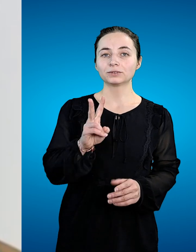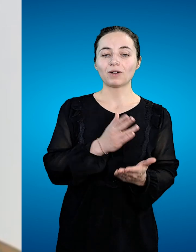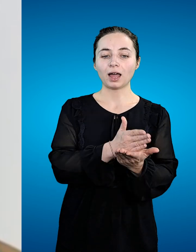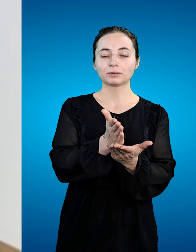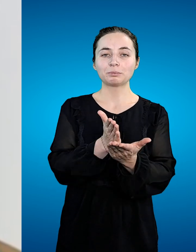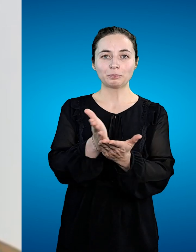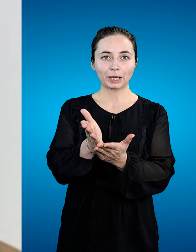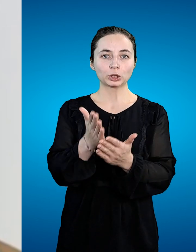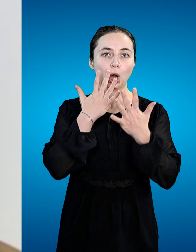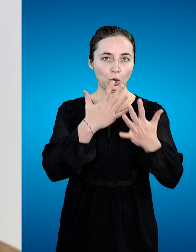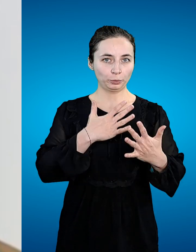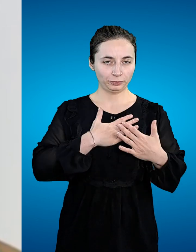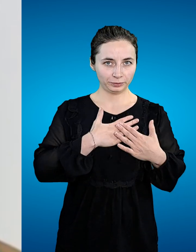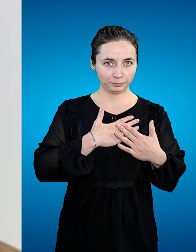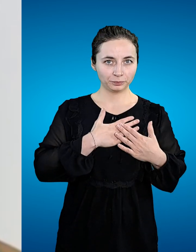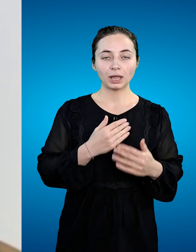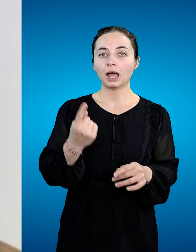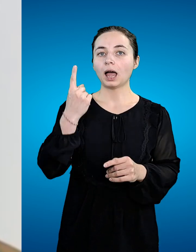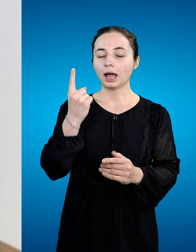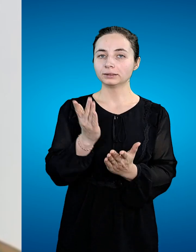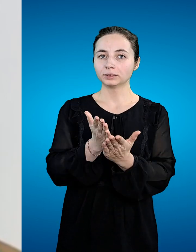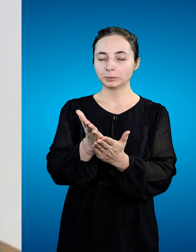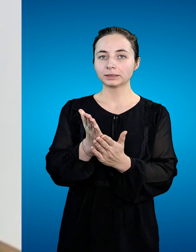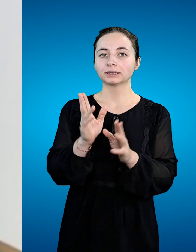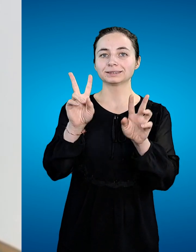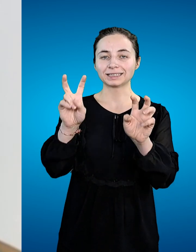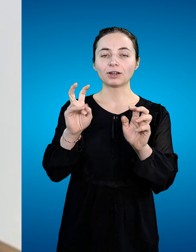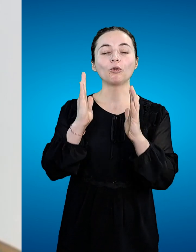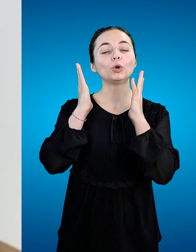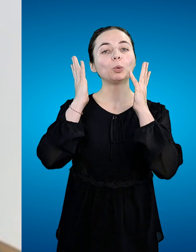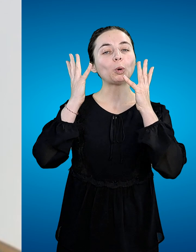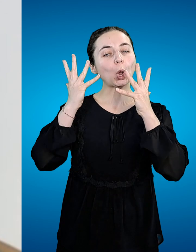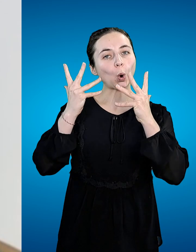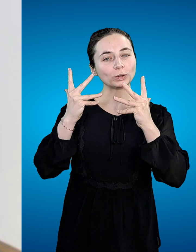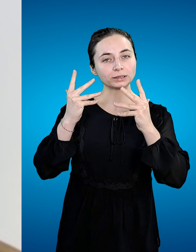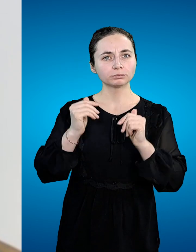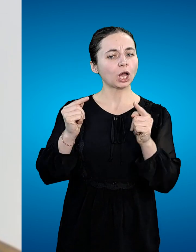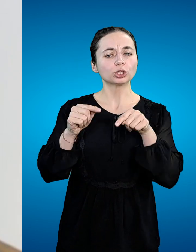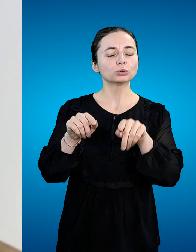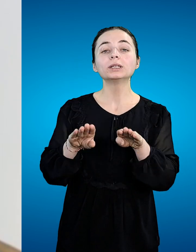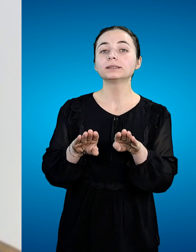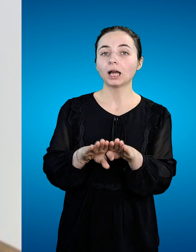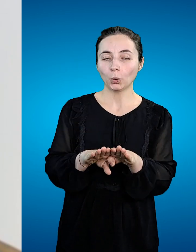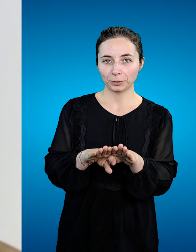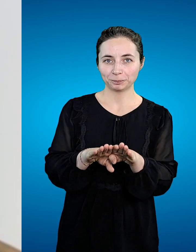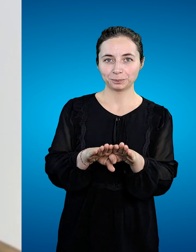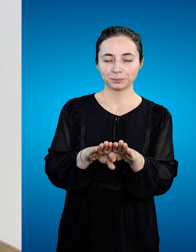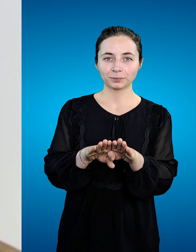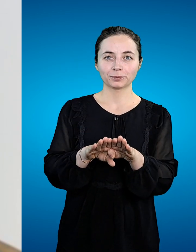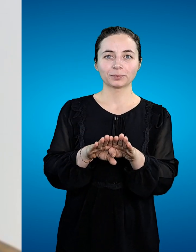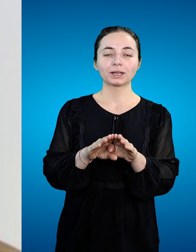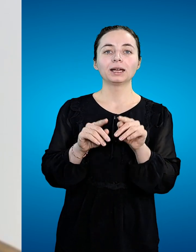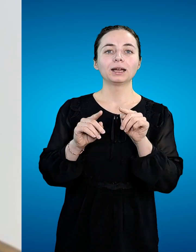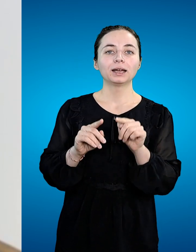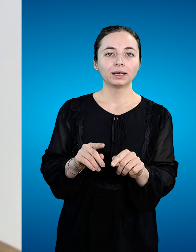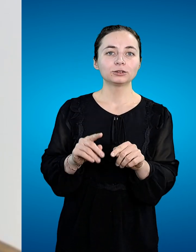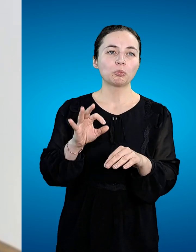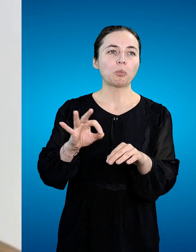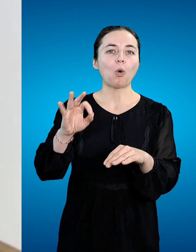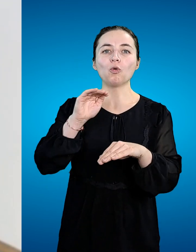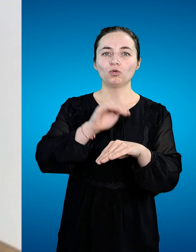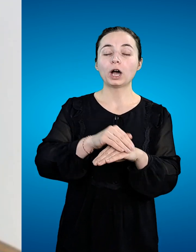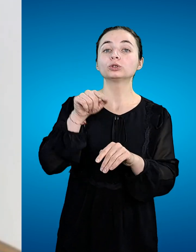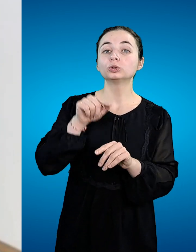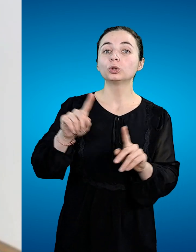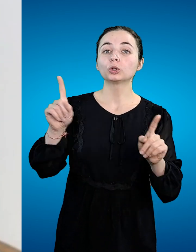два спектра любви. Один спектр называется влюбленность. Что это такое? Это